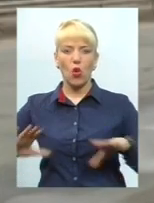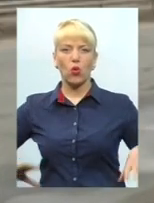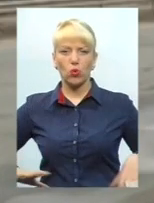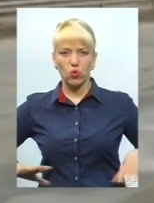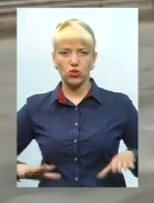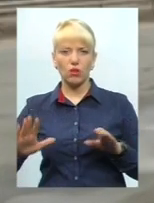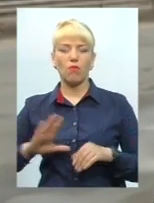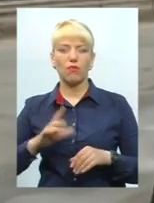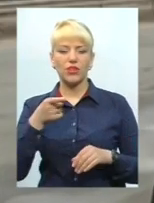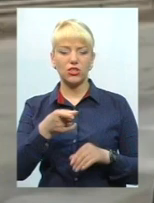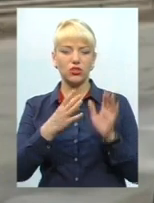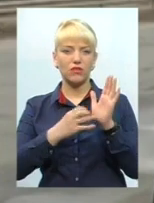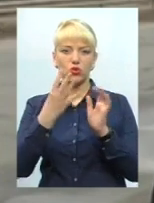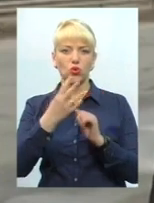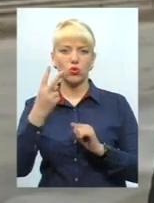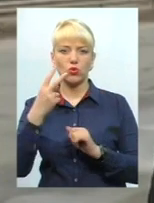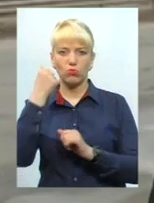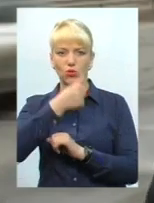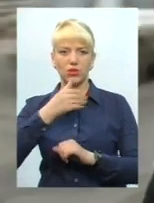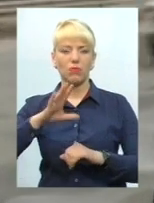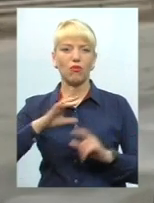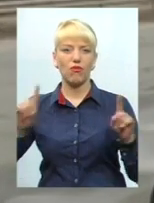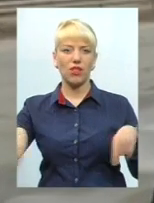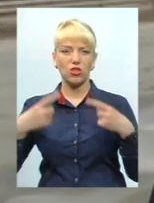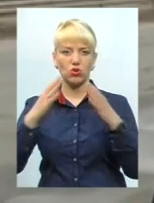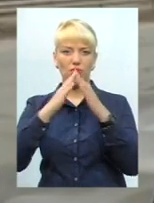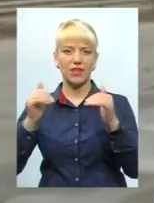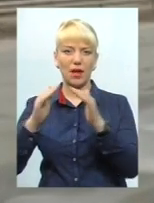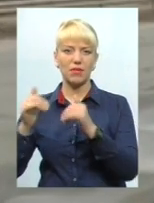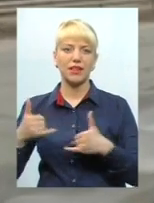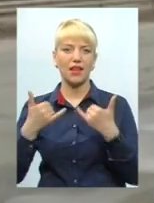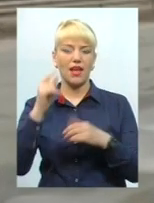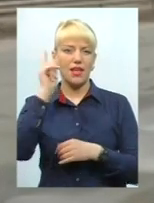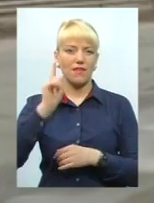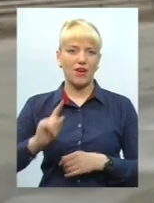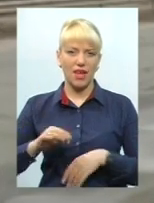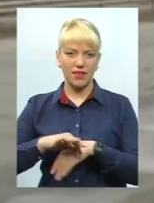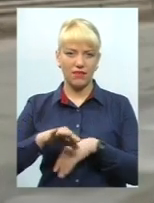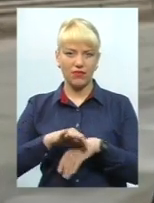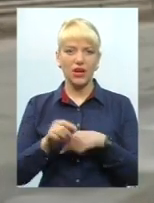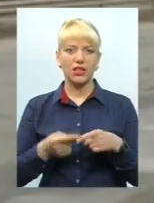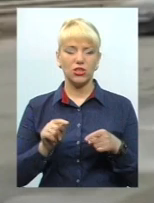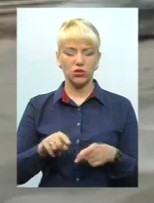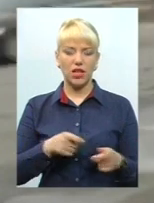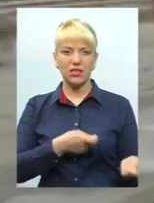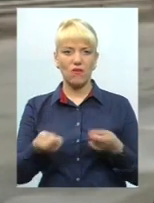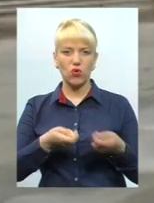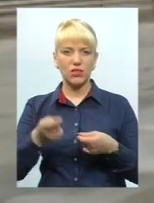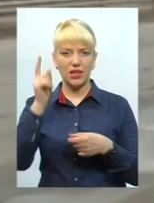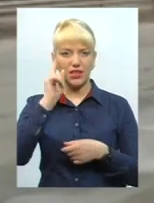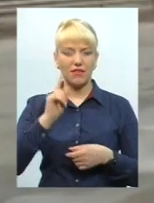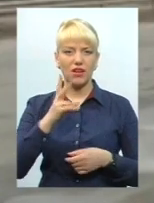влаштований табір для євреїв, так зване Лезнівське гетто його ще називали. Сюди свозили євреїв, ну, а, на